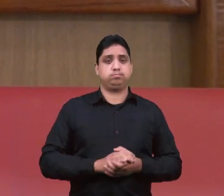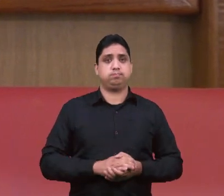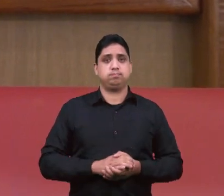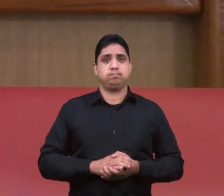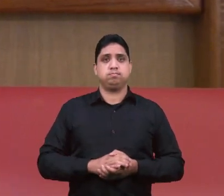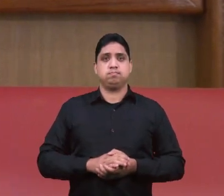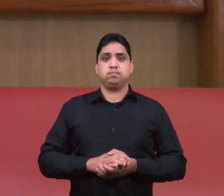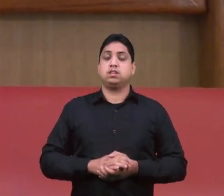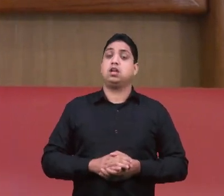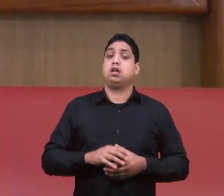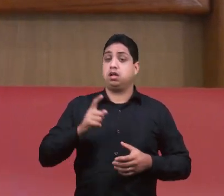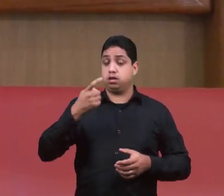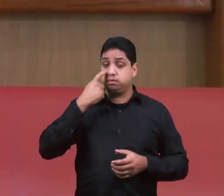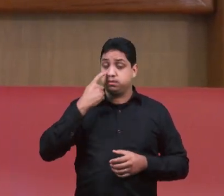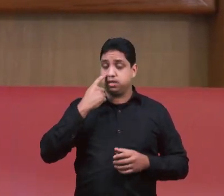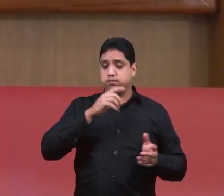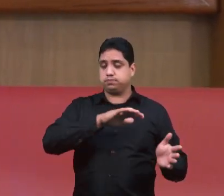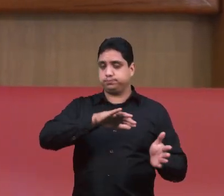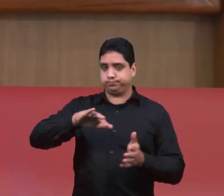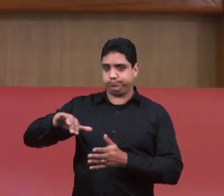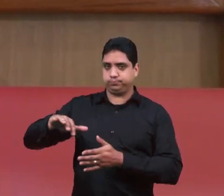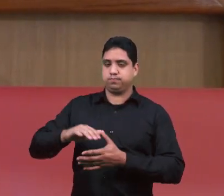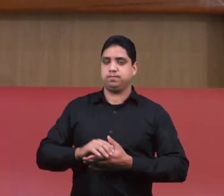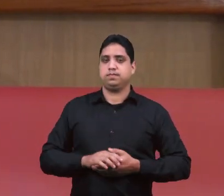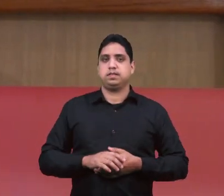Ce que nous avons vu à l'étude ici,